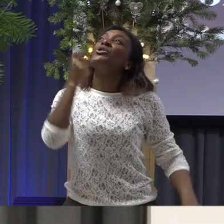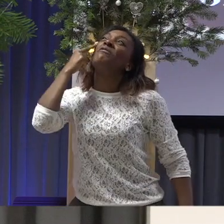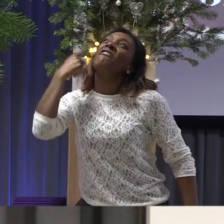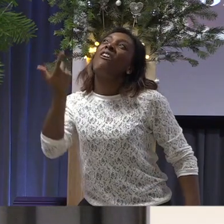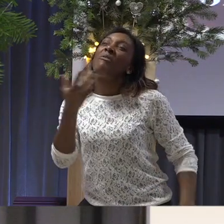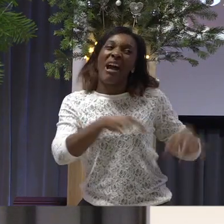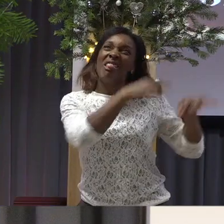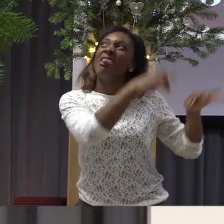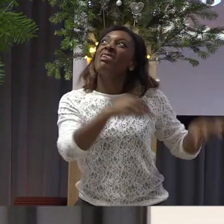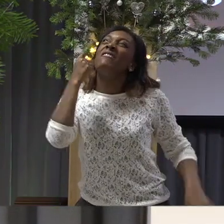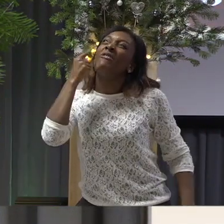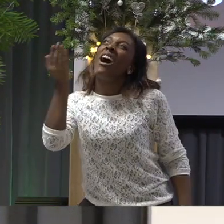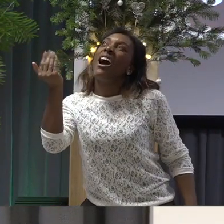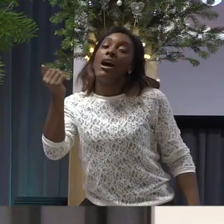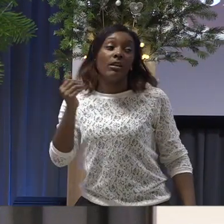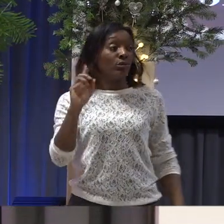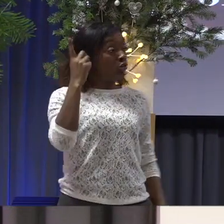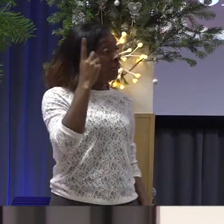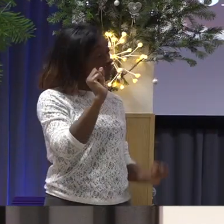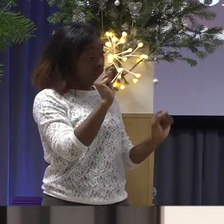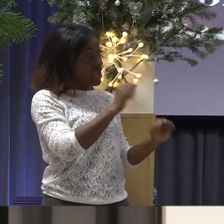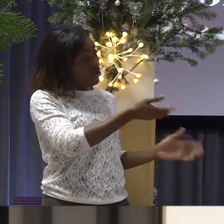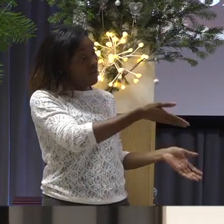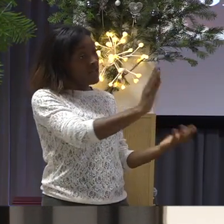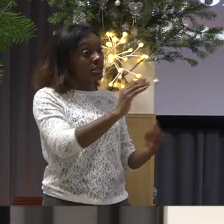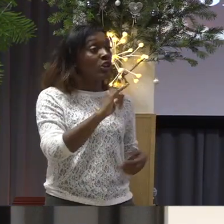deal. Mais Job est resté constant.